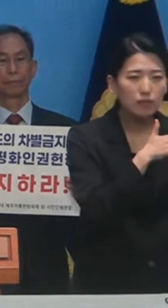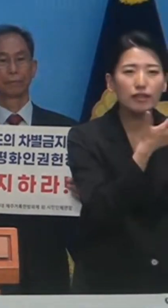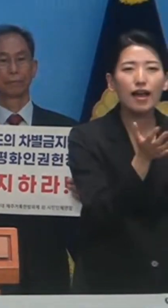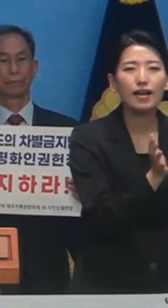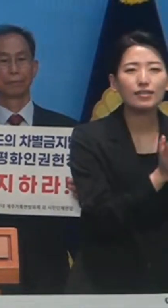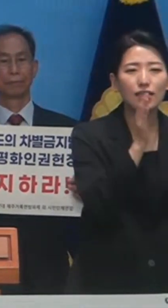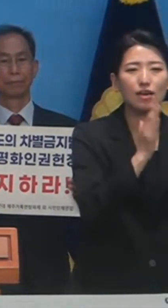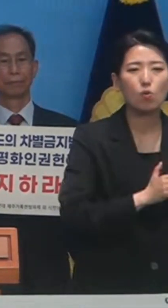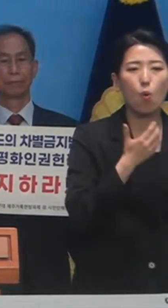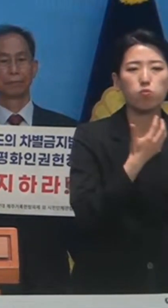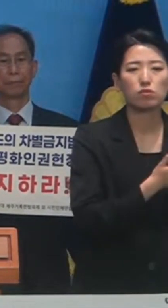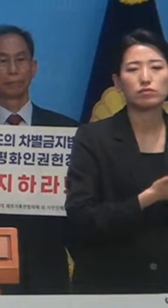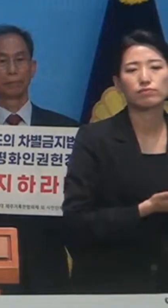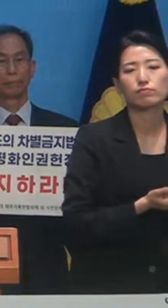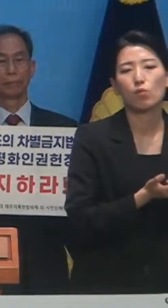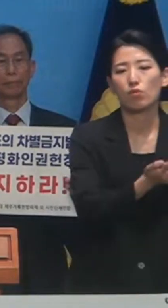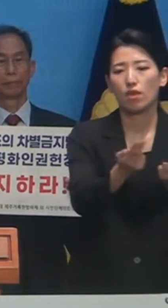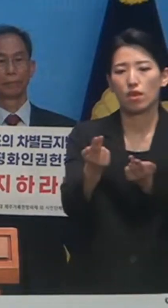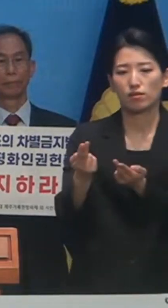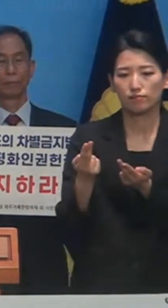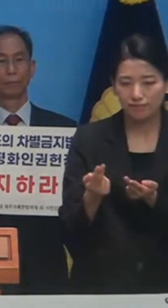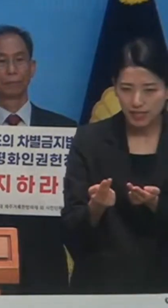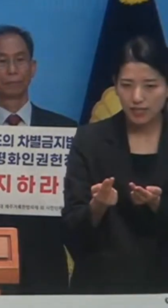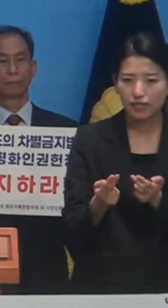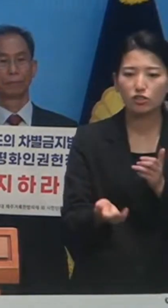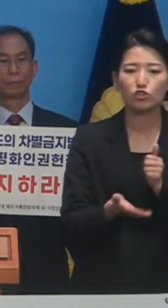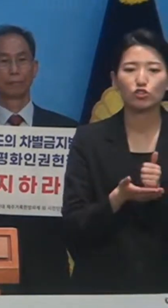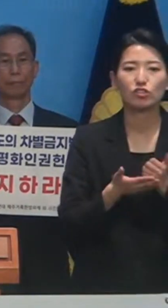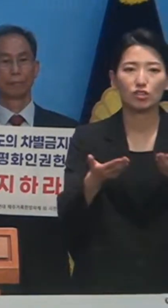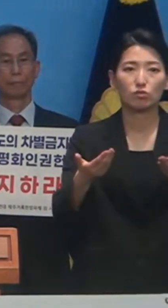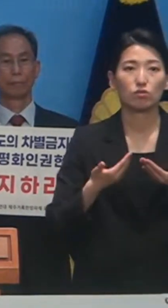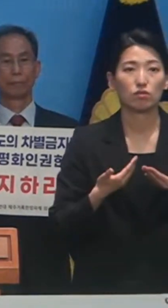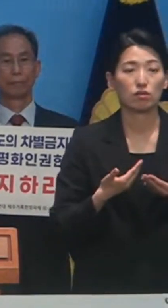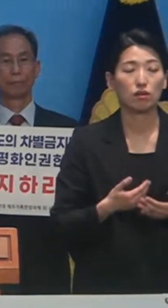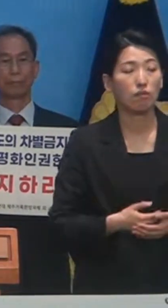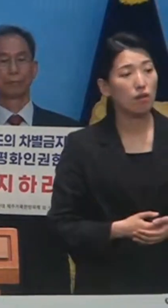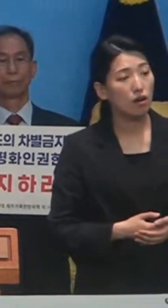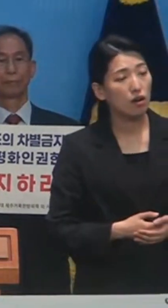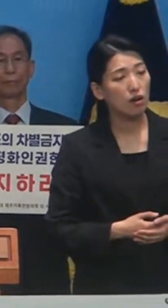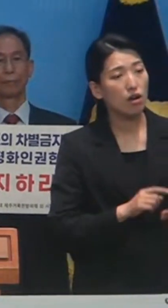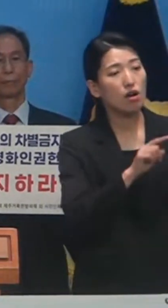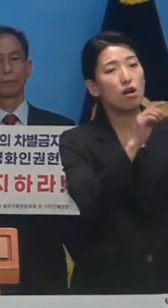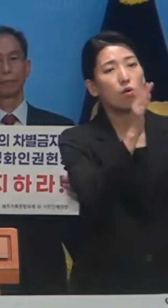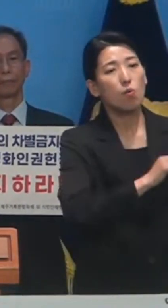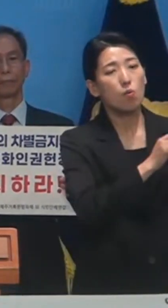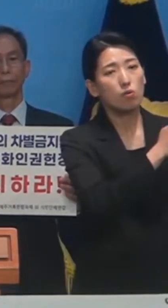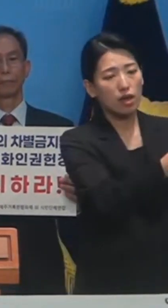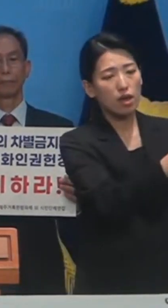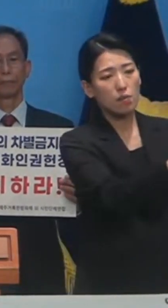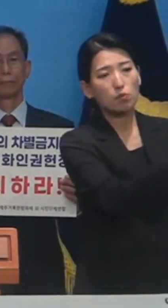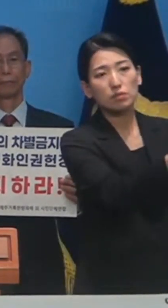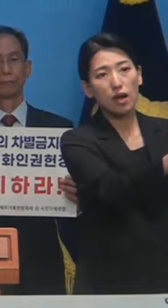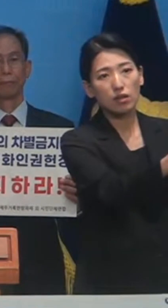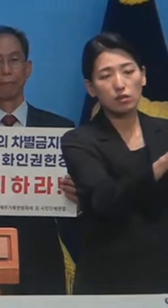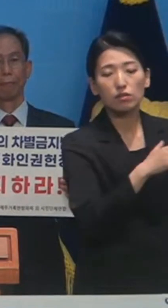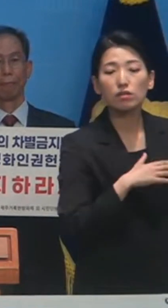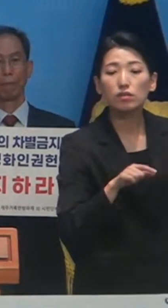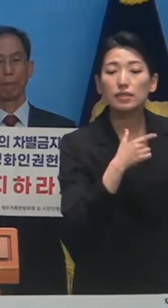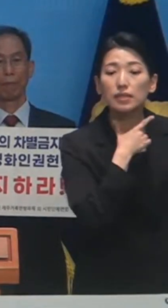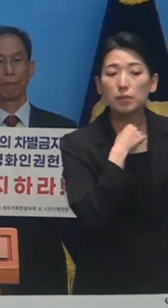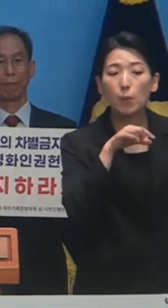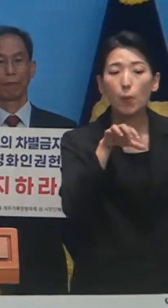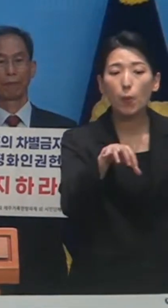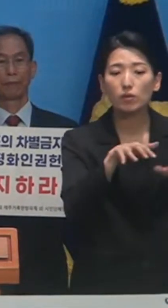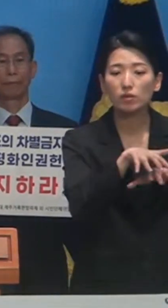보내서 추천을 받았다고 보고하고 있습니다. 즉 공개 모집이 아니라 내부적으로 원하는 곳에 추천 공문을